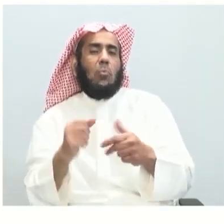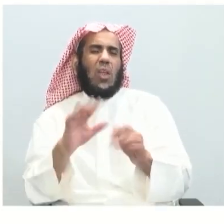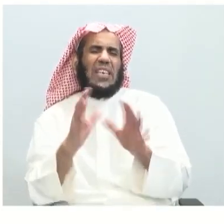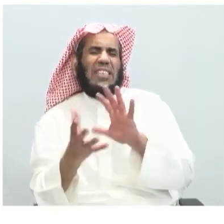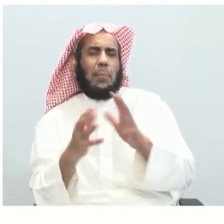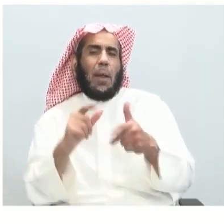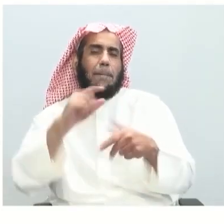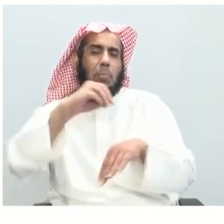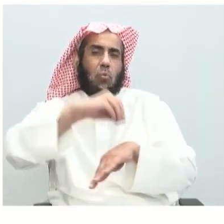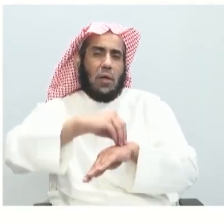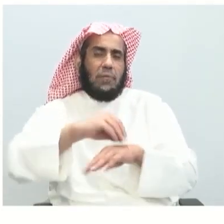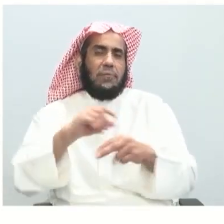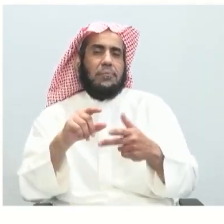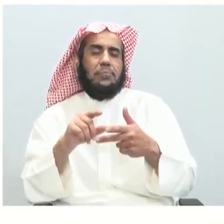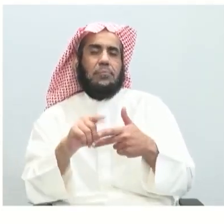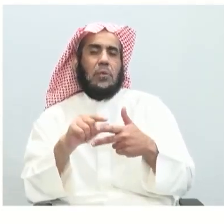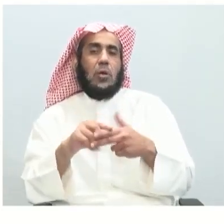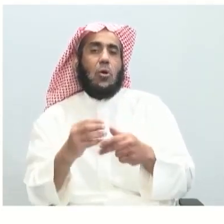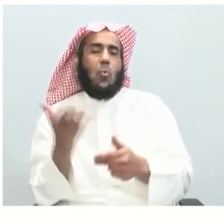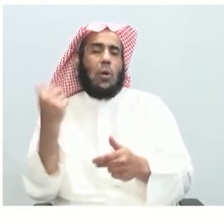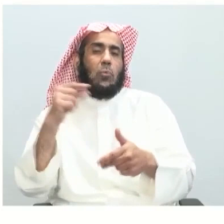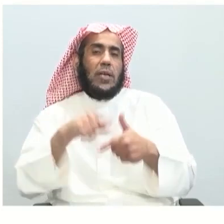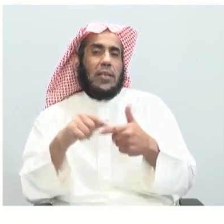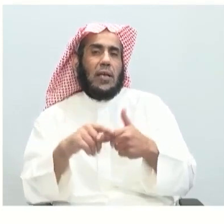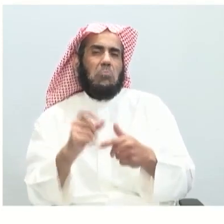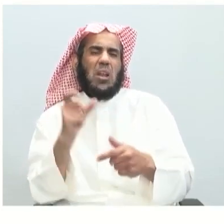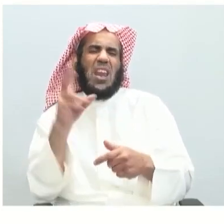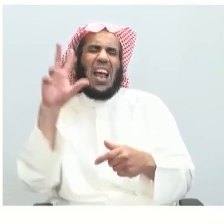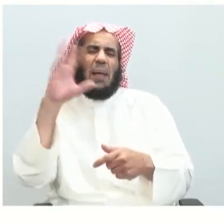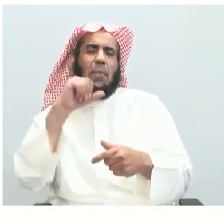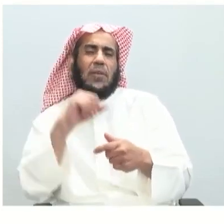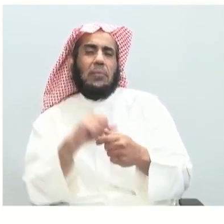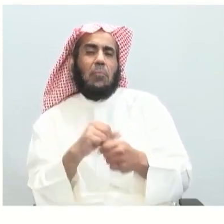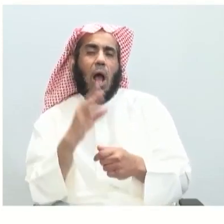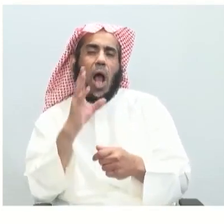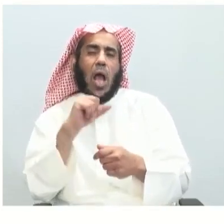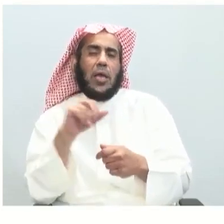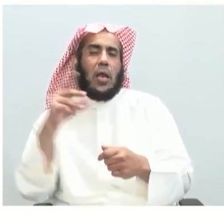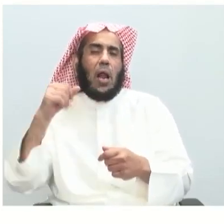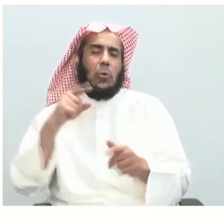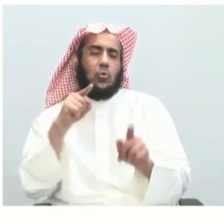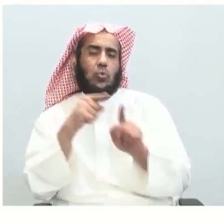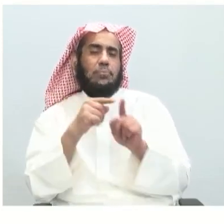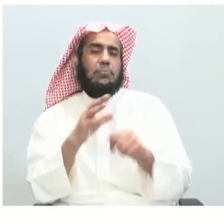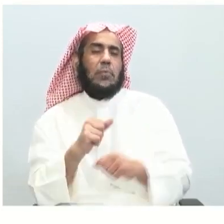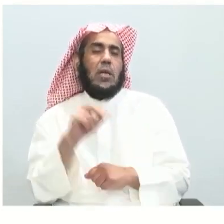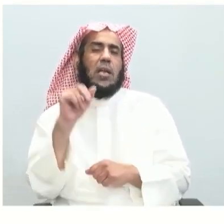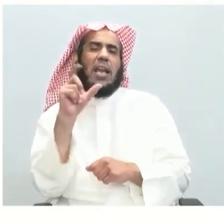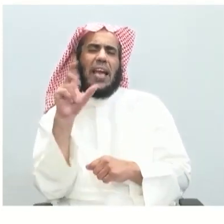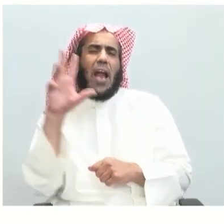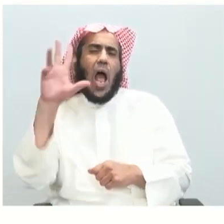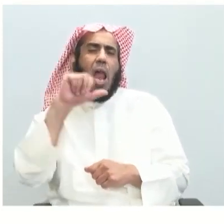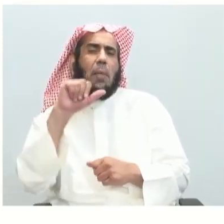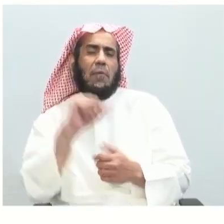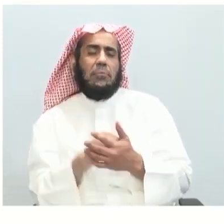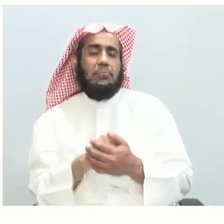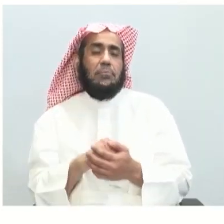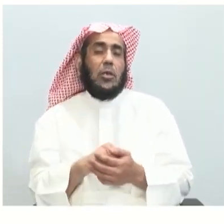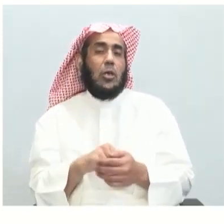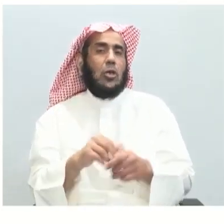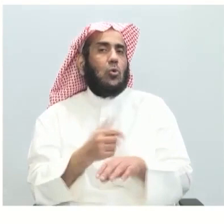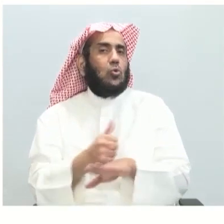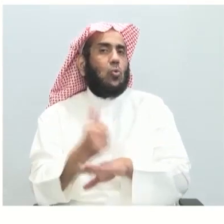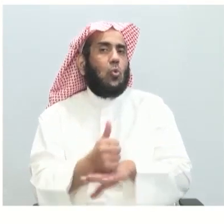شبيه بالمضاف والمنادى ايضا النكره غير المقصوده احسنتم النكره غير المقصود اسلوب